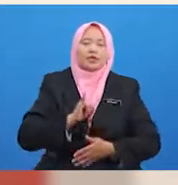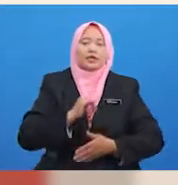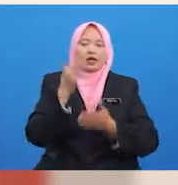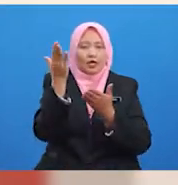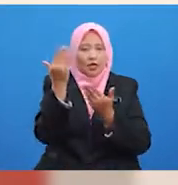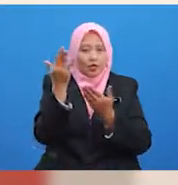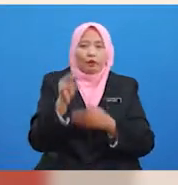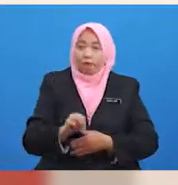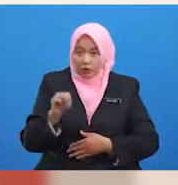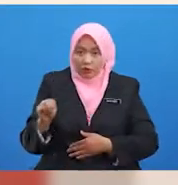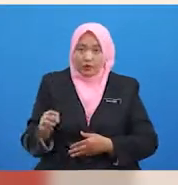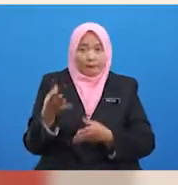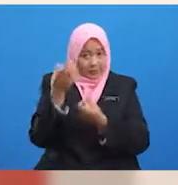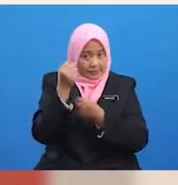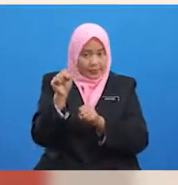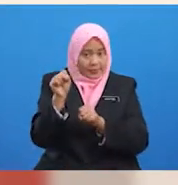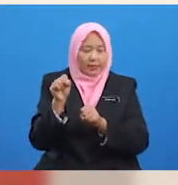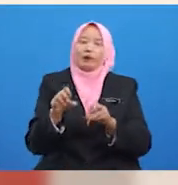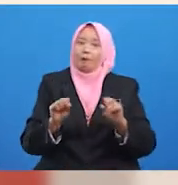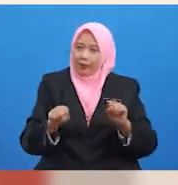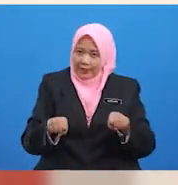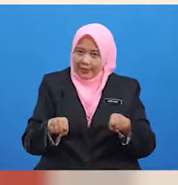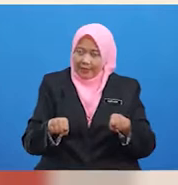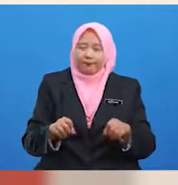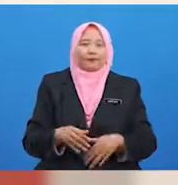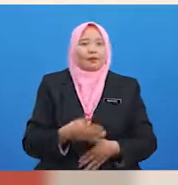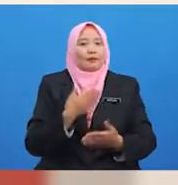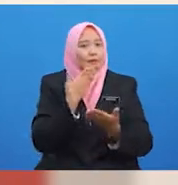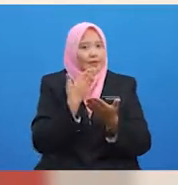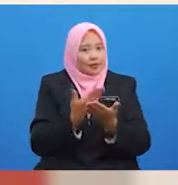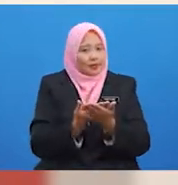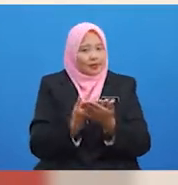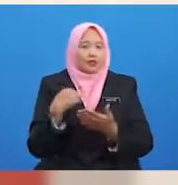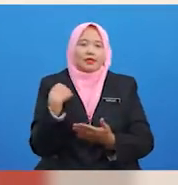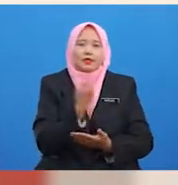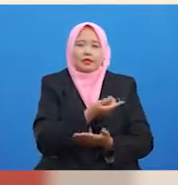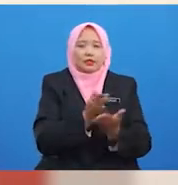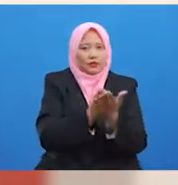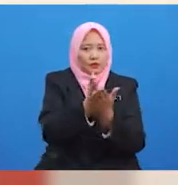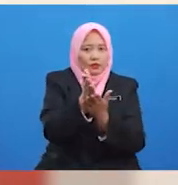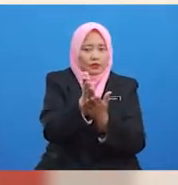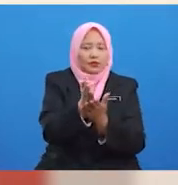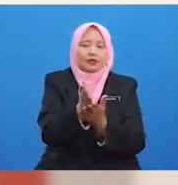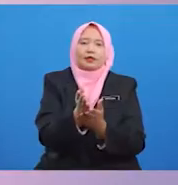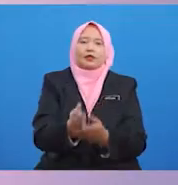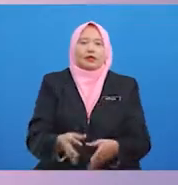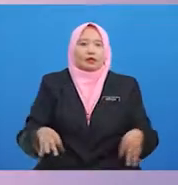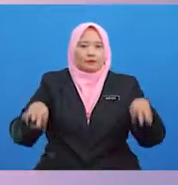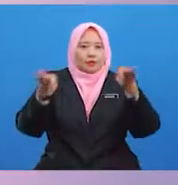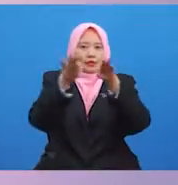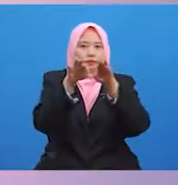murid-murid bersedia. Boleh? Baiklah, kita teruskan dengan kepentingan yang pertama